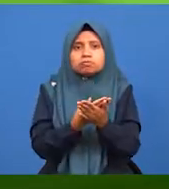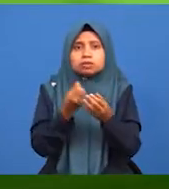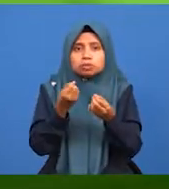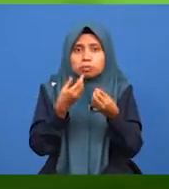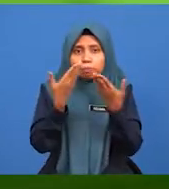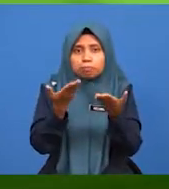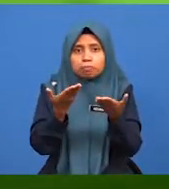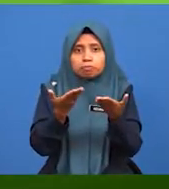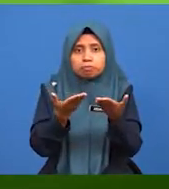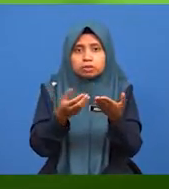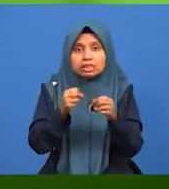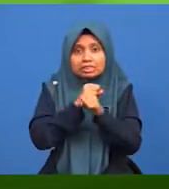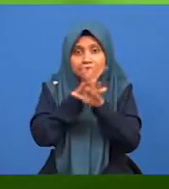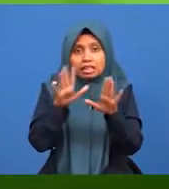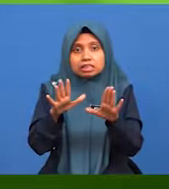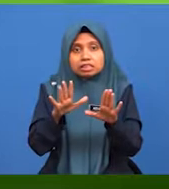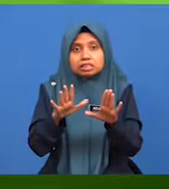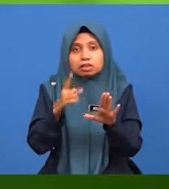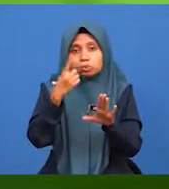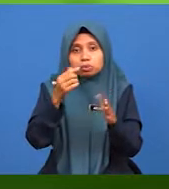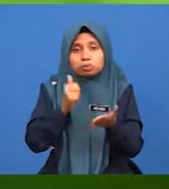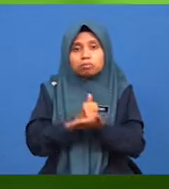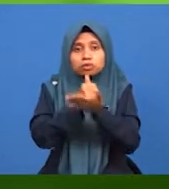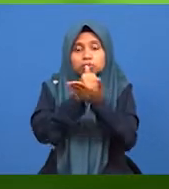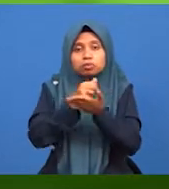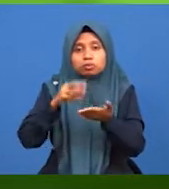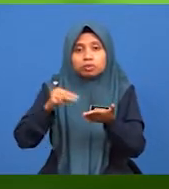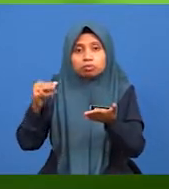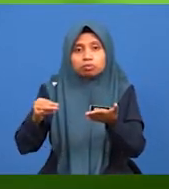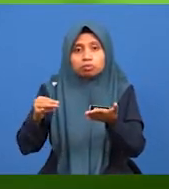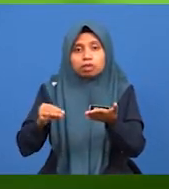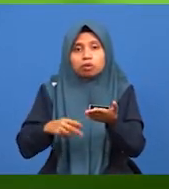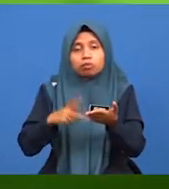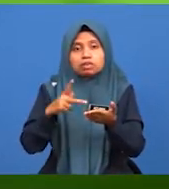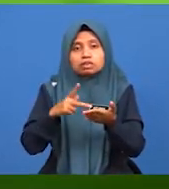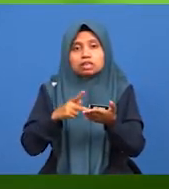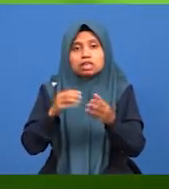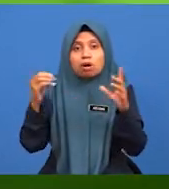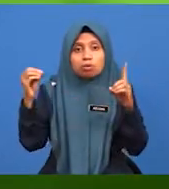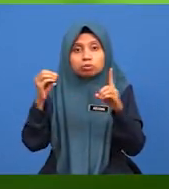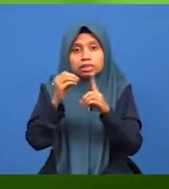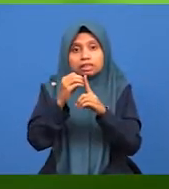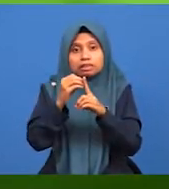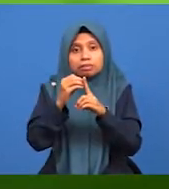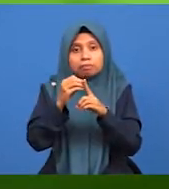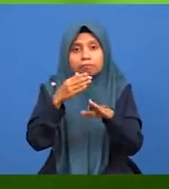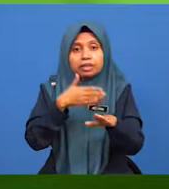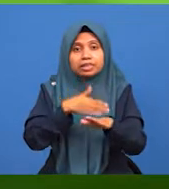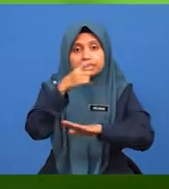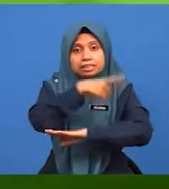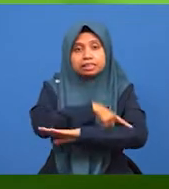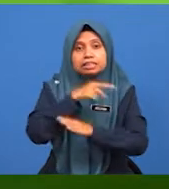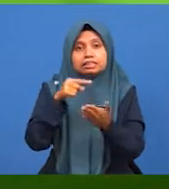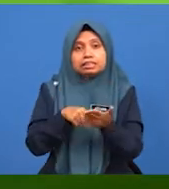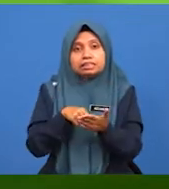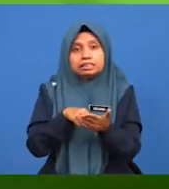cikgu berikan cukup jelas untuk membantu murid-murid menguasai objektif pembelajaran kita